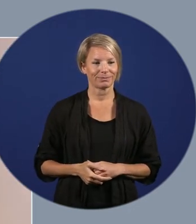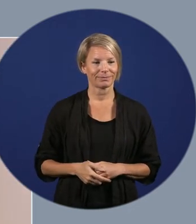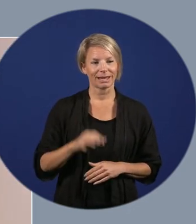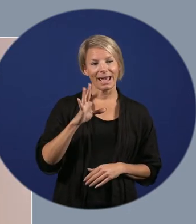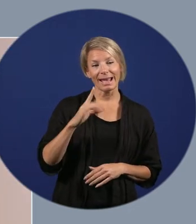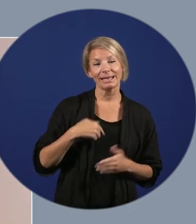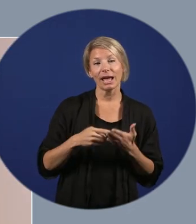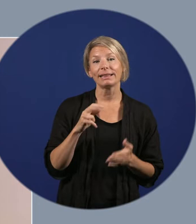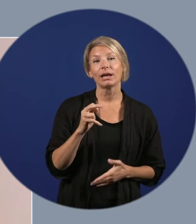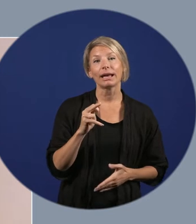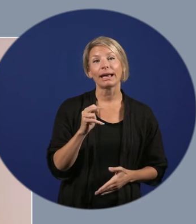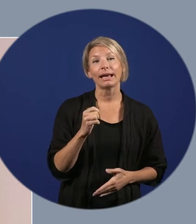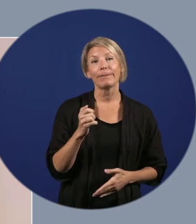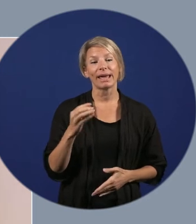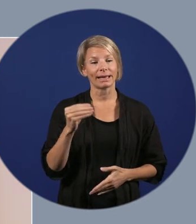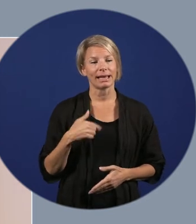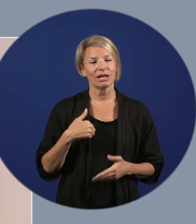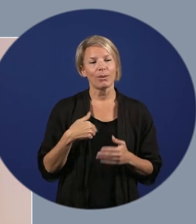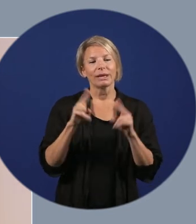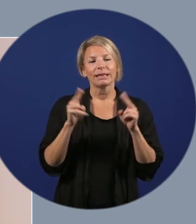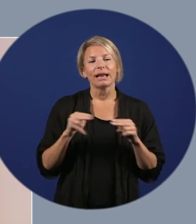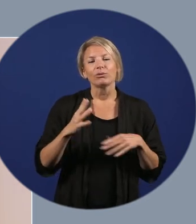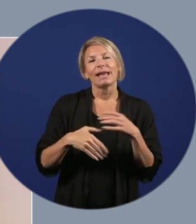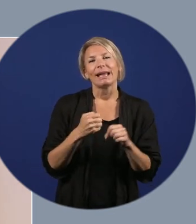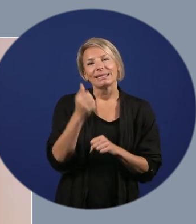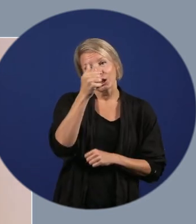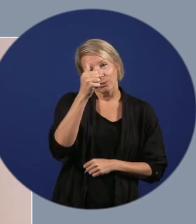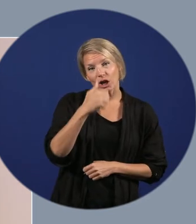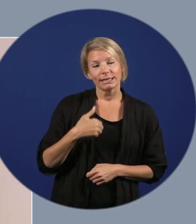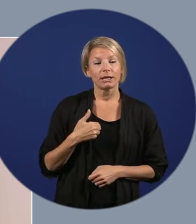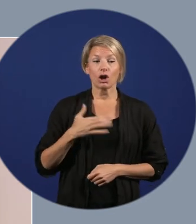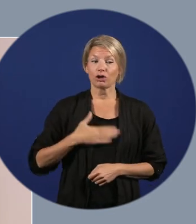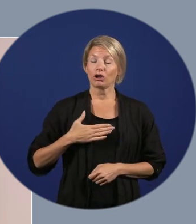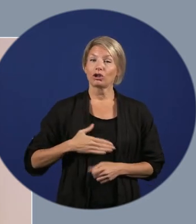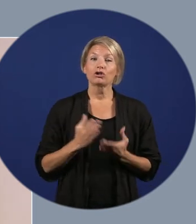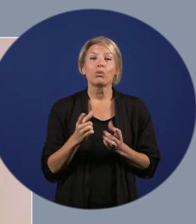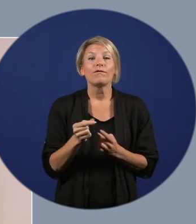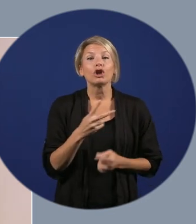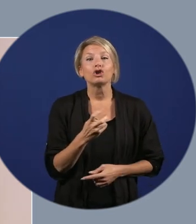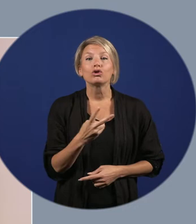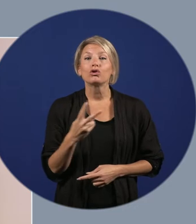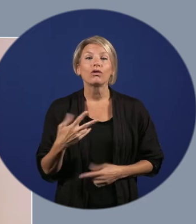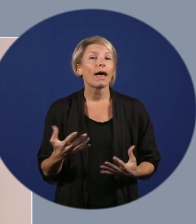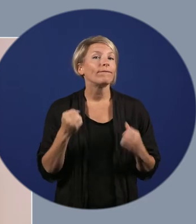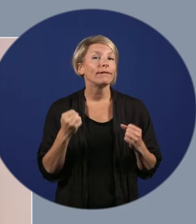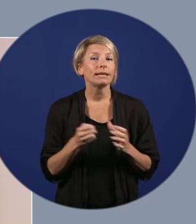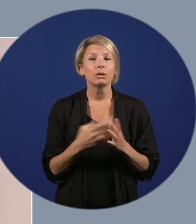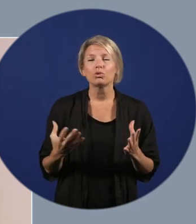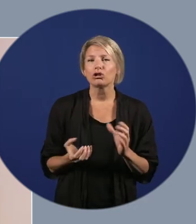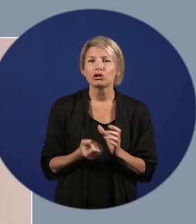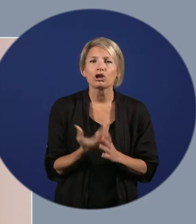Hej, jag heter Rebecka och jag går på Internationella Engelska Gymnasiet. Jag tycker att skolval 2022 är viktig eftersom det